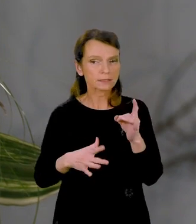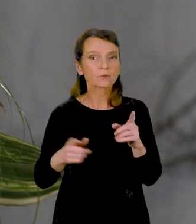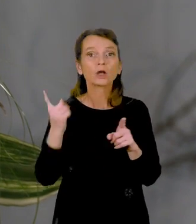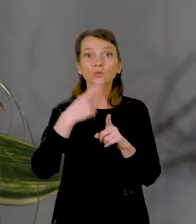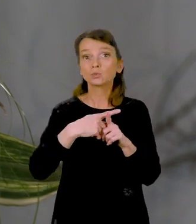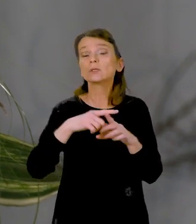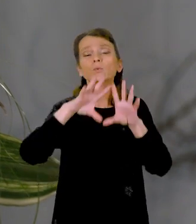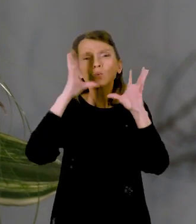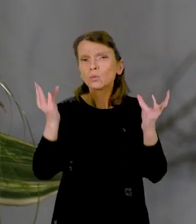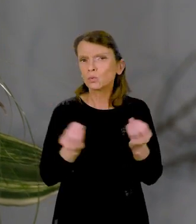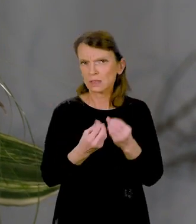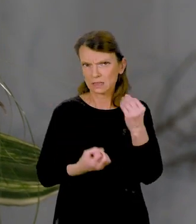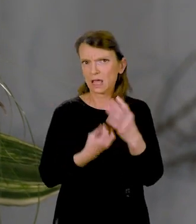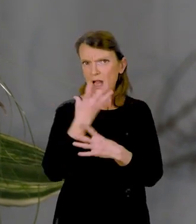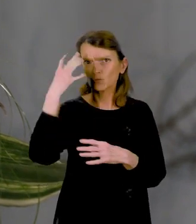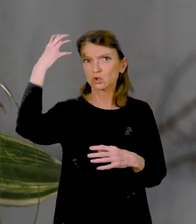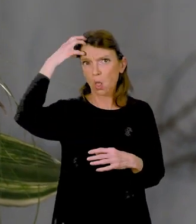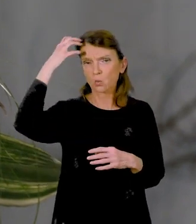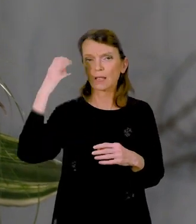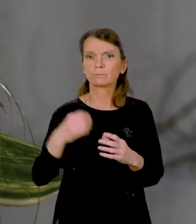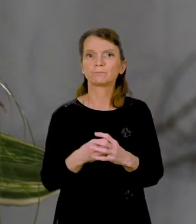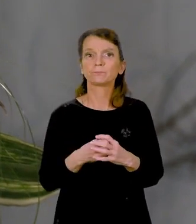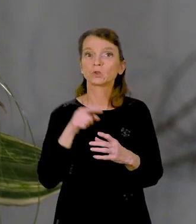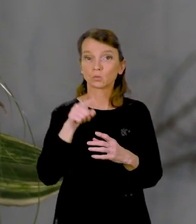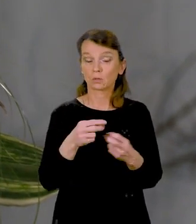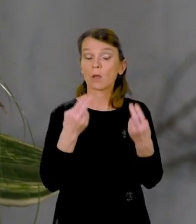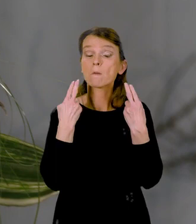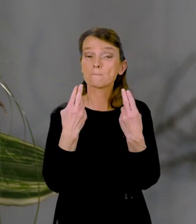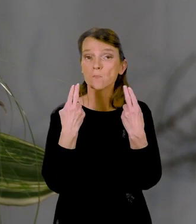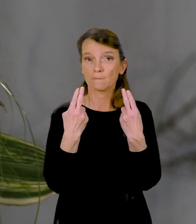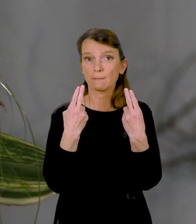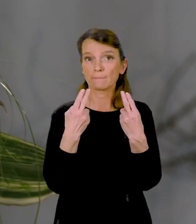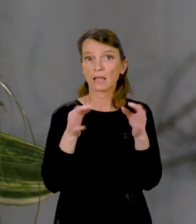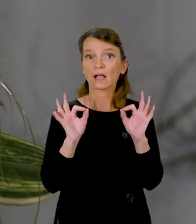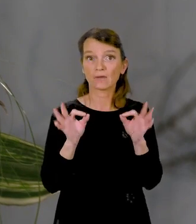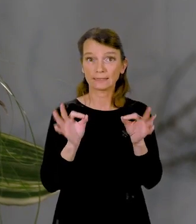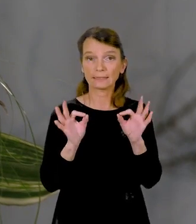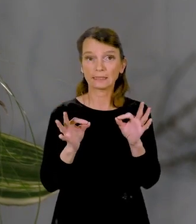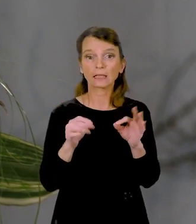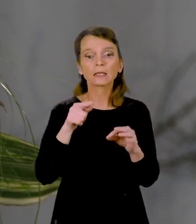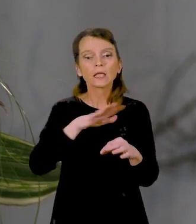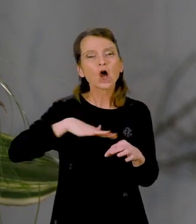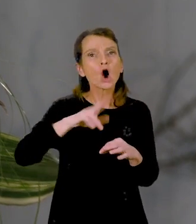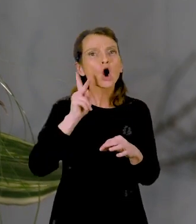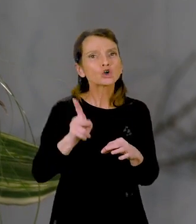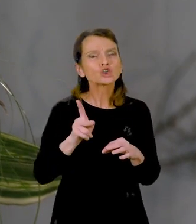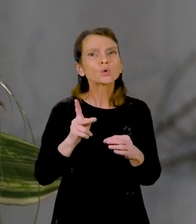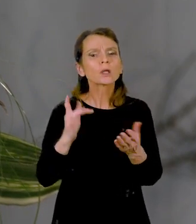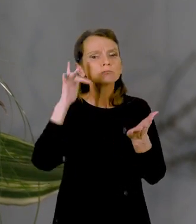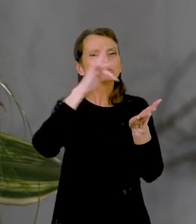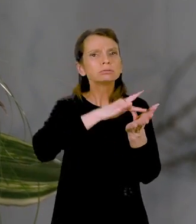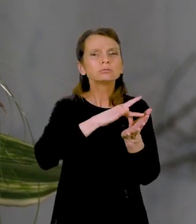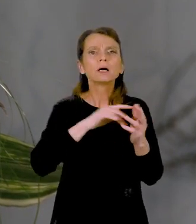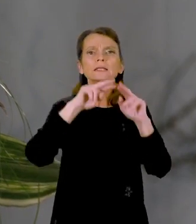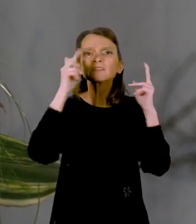splošno. To je pomembna kvaliteta, ki Kočevje pozicionira v naročju svetovne ekološke